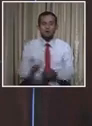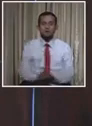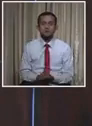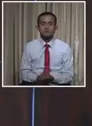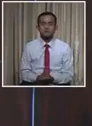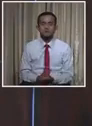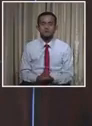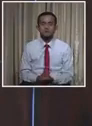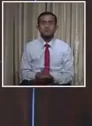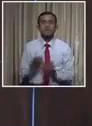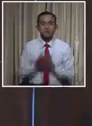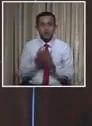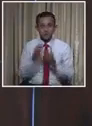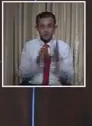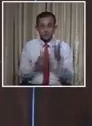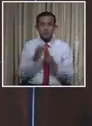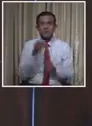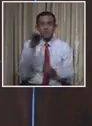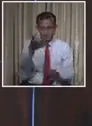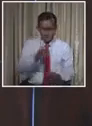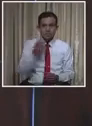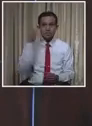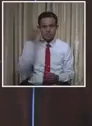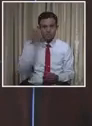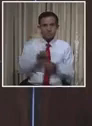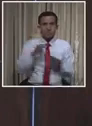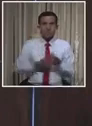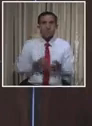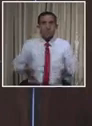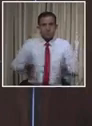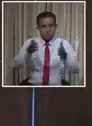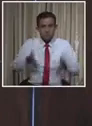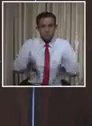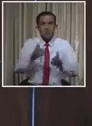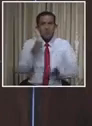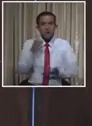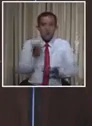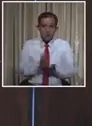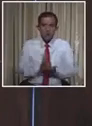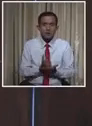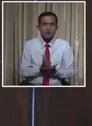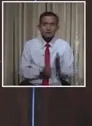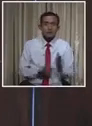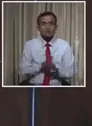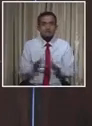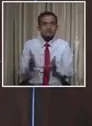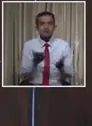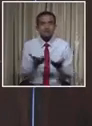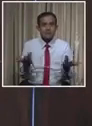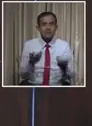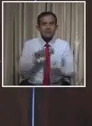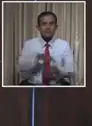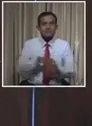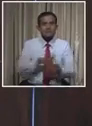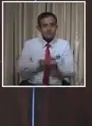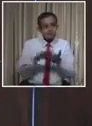ඒ නිසා කරු මන්ත්‍රීතුමනි ඔබත් අපත් දන්නෝ අපේ ගම්වල පාරවල් ගොඩාක් දුෂ්කර වෙලා ඒවා යන්නේ නැ බැරුව තියෙනකොට මේවා